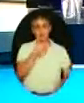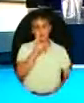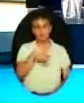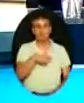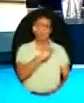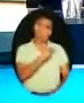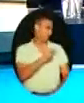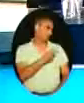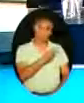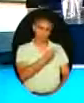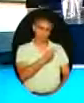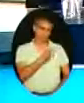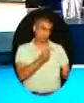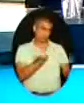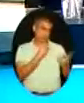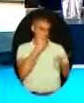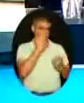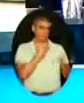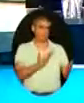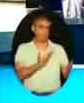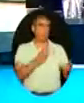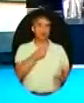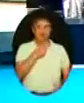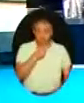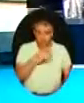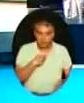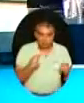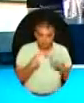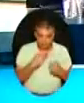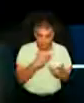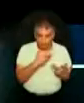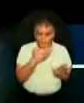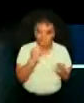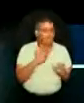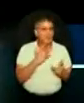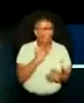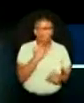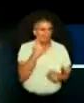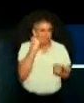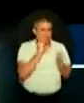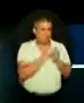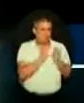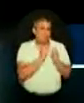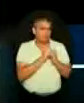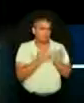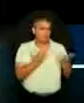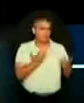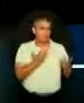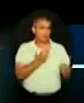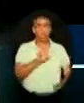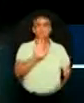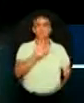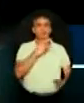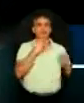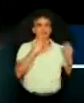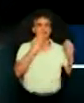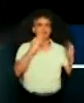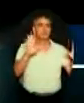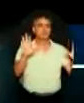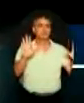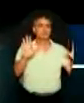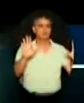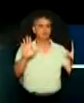פיגועים מערבים. תודה. המתנחלים מבצעים פיגועים? איזה אמירה מטומטמת? יותר מבישראל. תודה. המתנחלים עשו